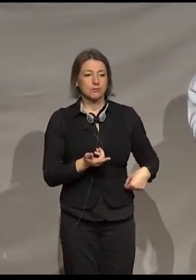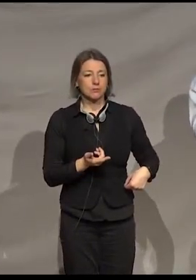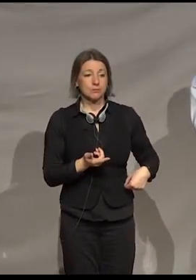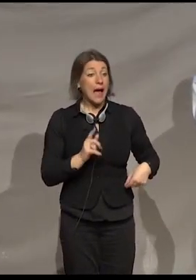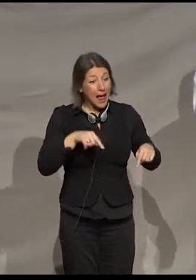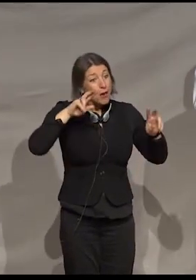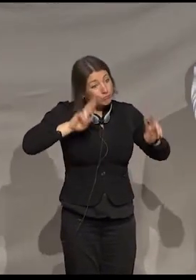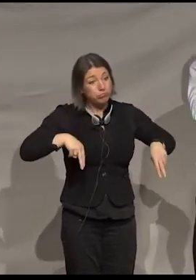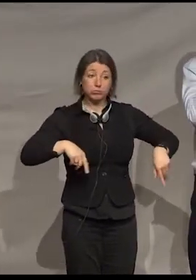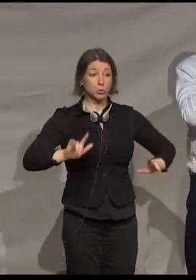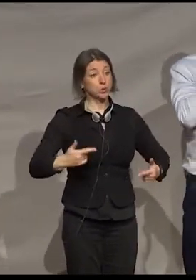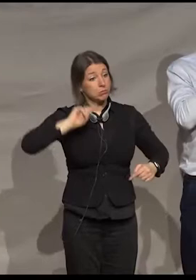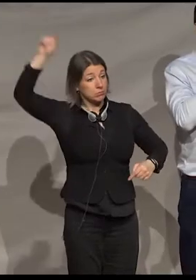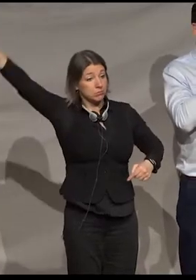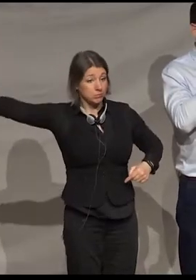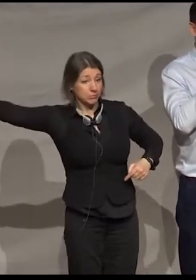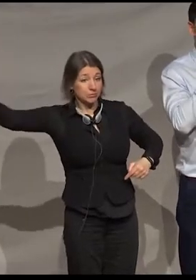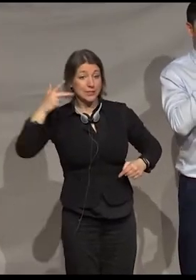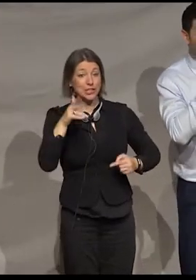robota.